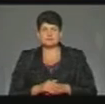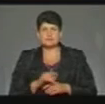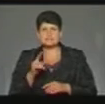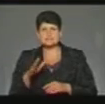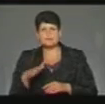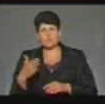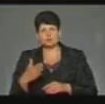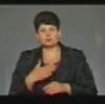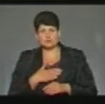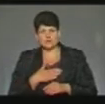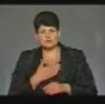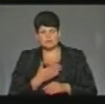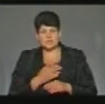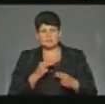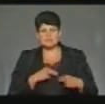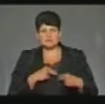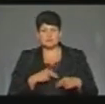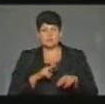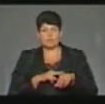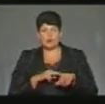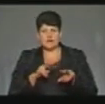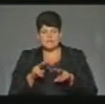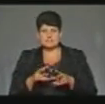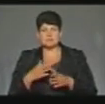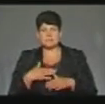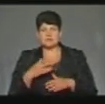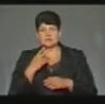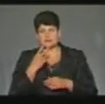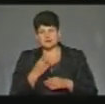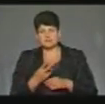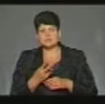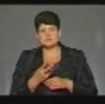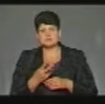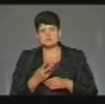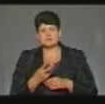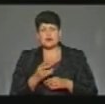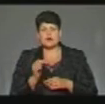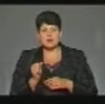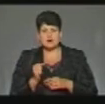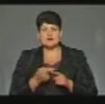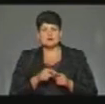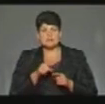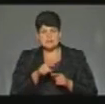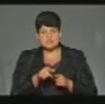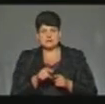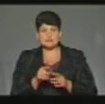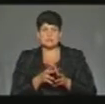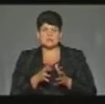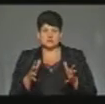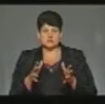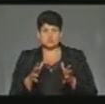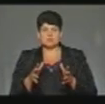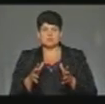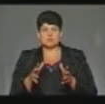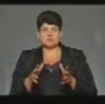боку нашого, як працівники патрульної поліції, насамперед ми дивимося це... це на ріст ДТП, скоєння ДТП